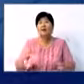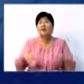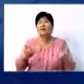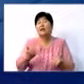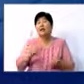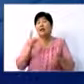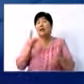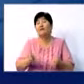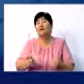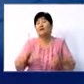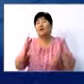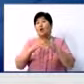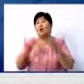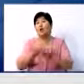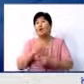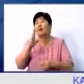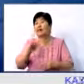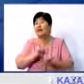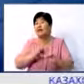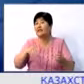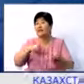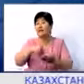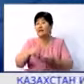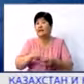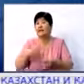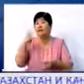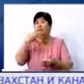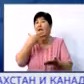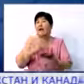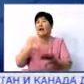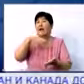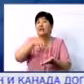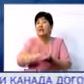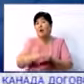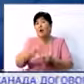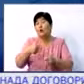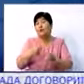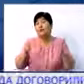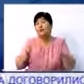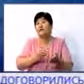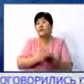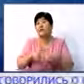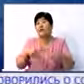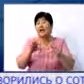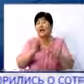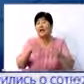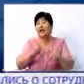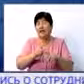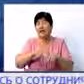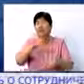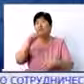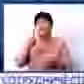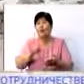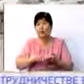Предоставленные вместо аварийного жилья новые квартиры нельзя выкупить и приватизировать. Руководители соответствующих сфер дали пояснение по данному